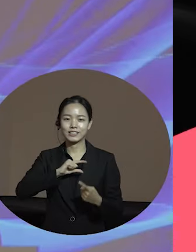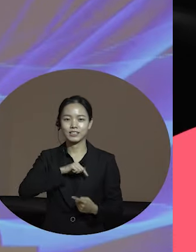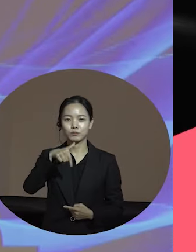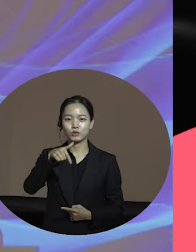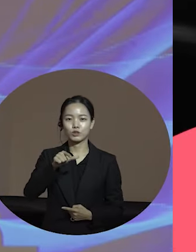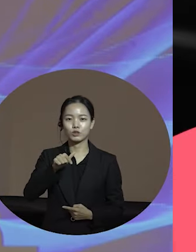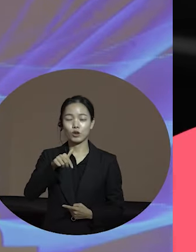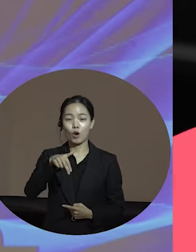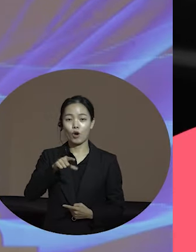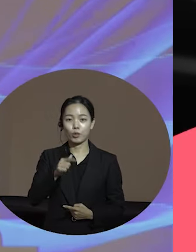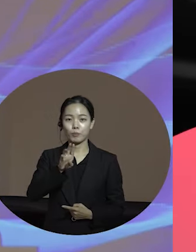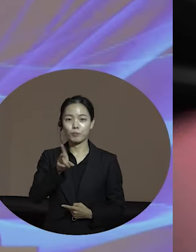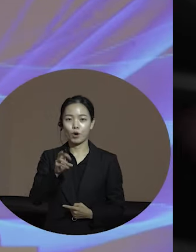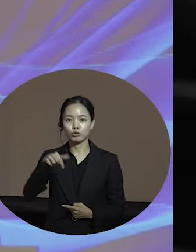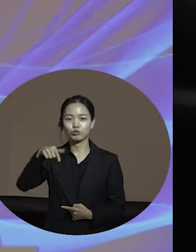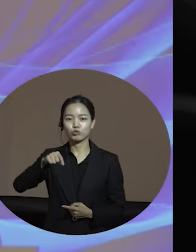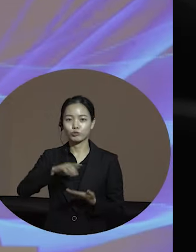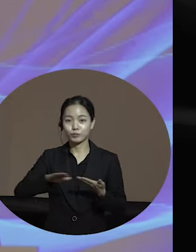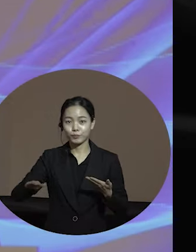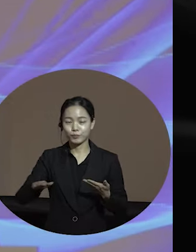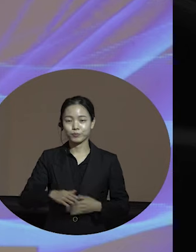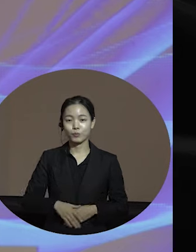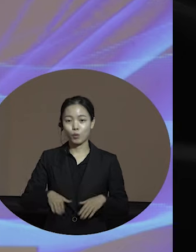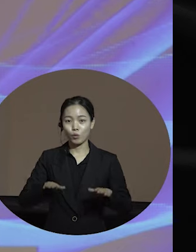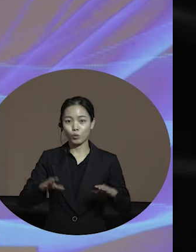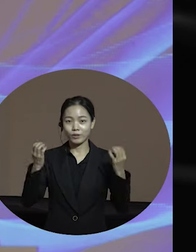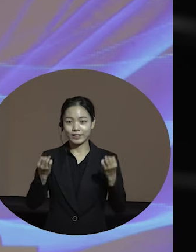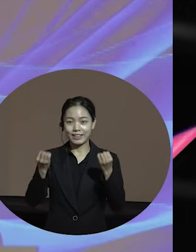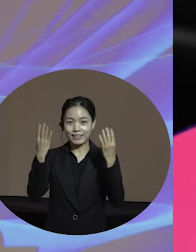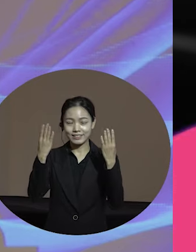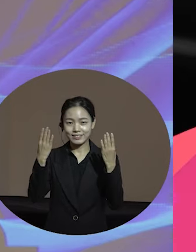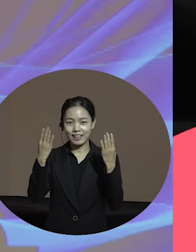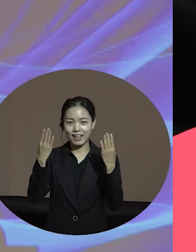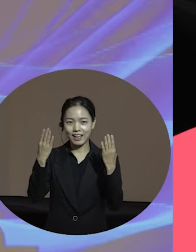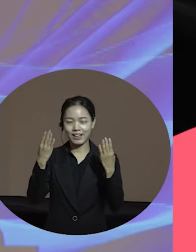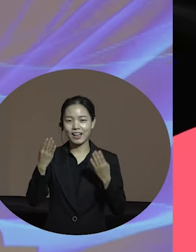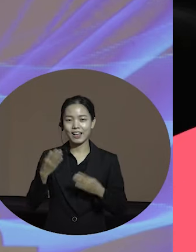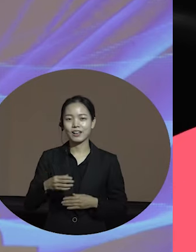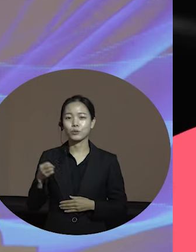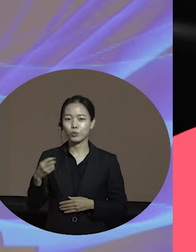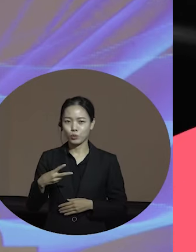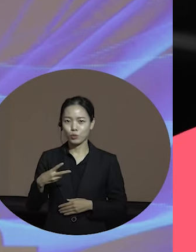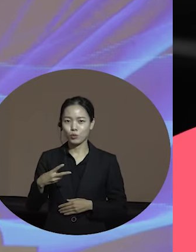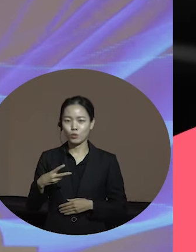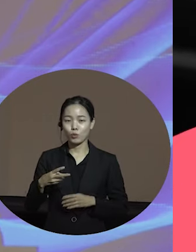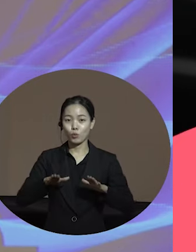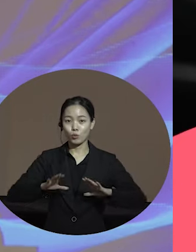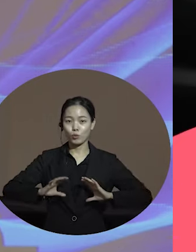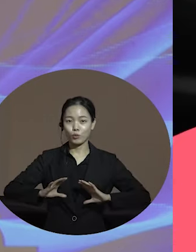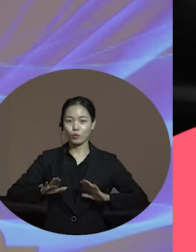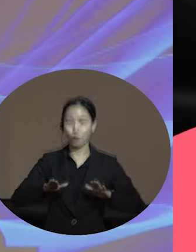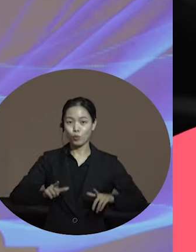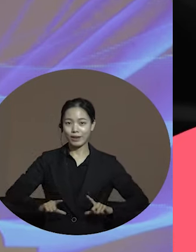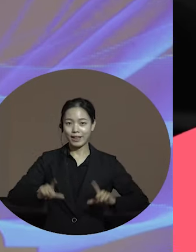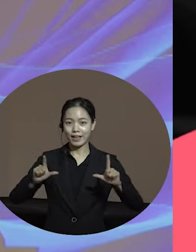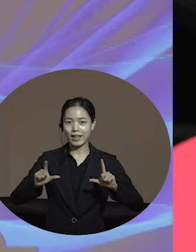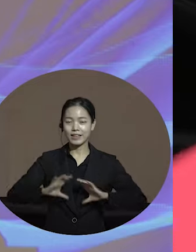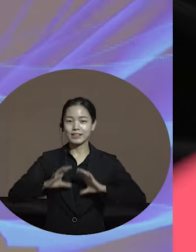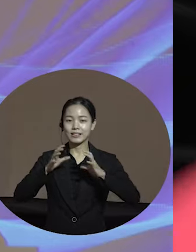2024 문화예술교육 국제포럼과 함께 올해 세계 문화예술교육 주간의